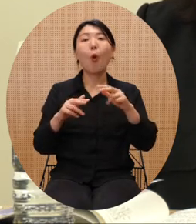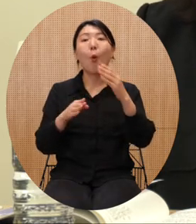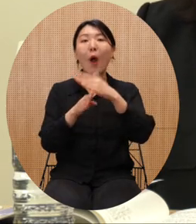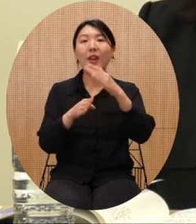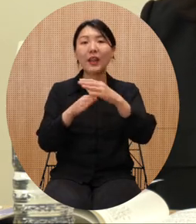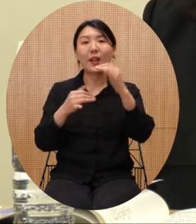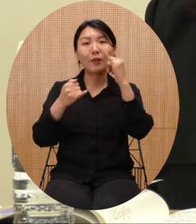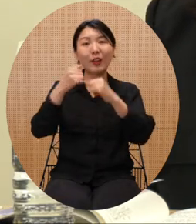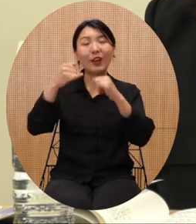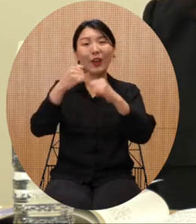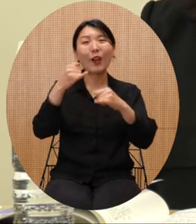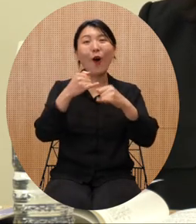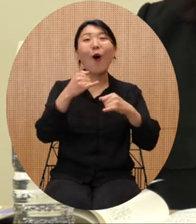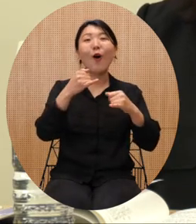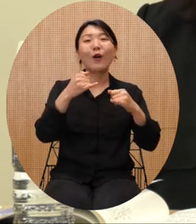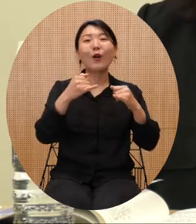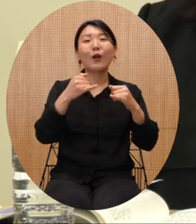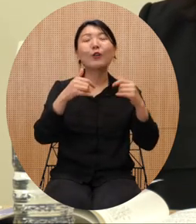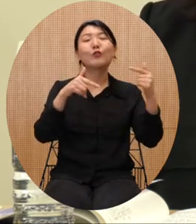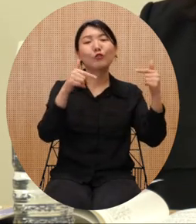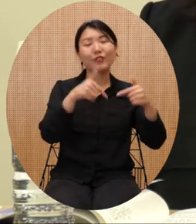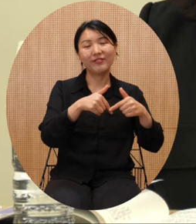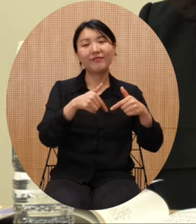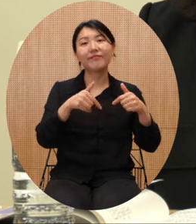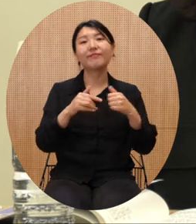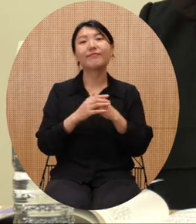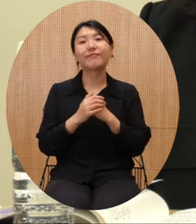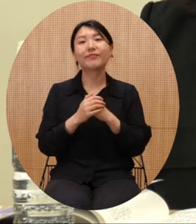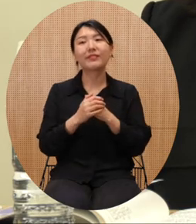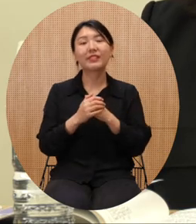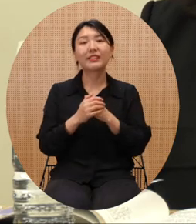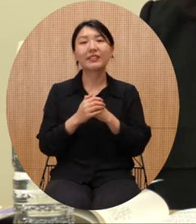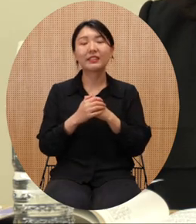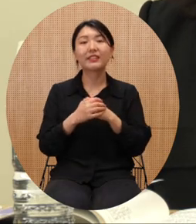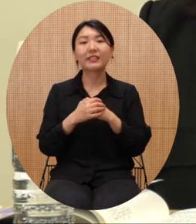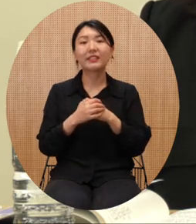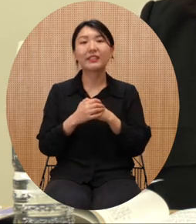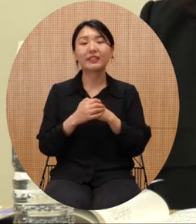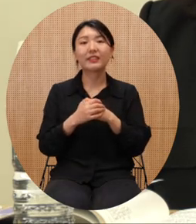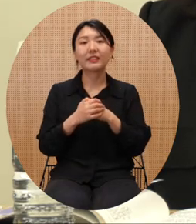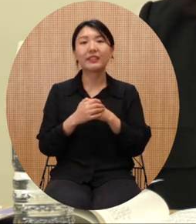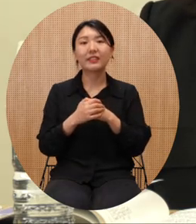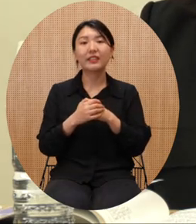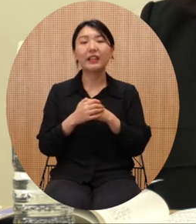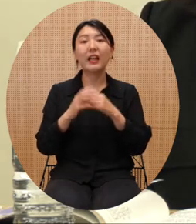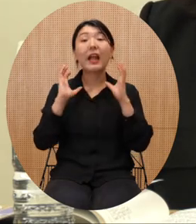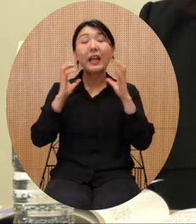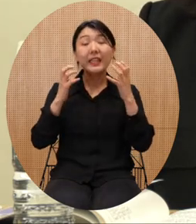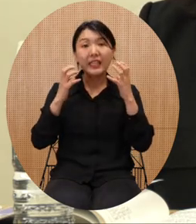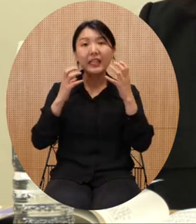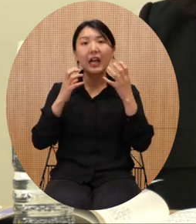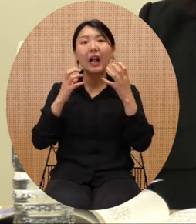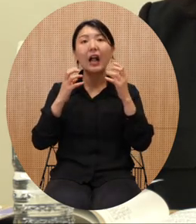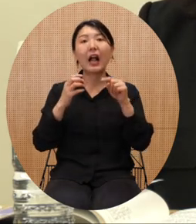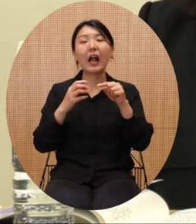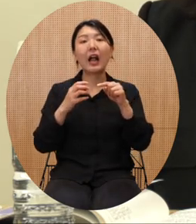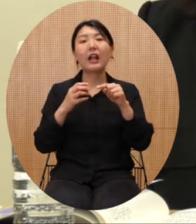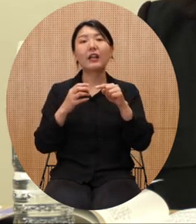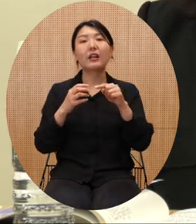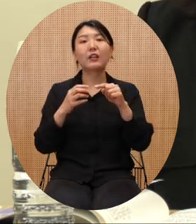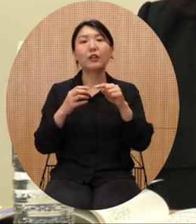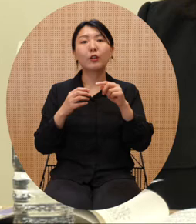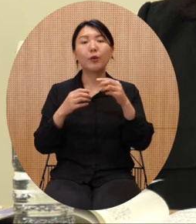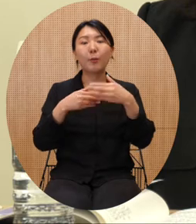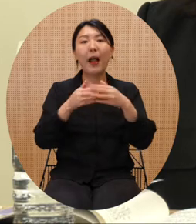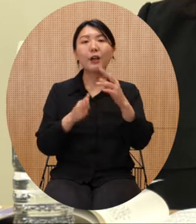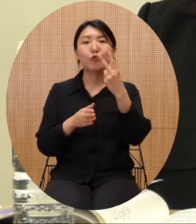횟수가 좀 줄어들었다고 솔직히 말씀드리면 밀리는 횟수가 좀 많이 줄어들어서 그래도 아이들과 그런 이제 투룸에서